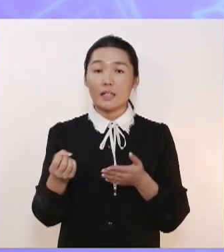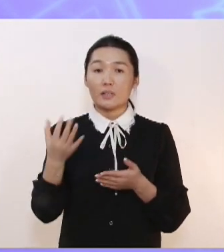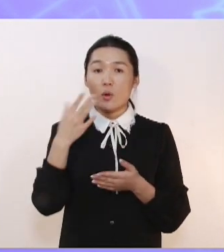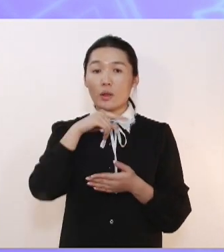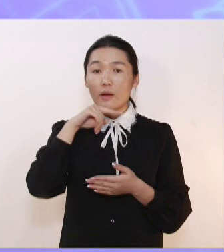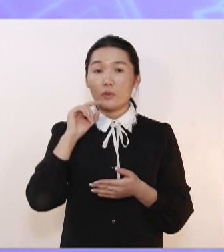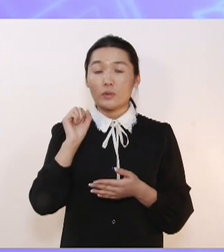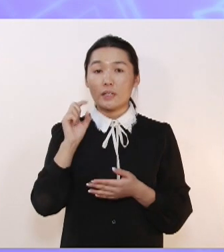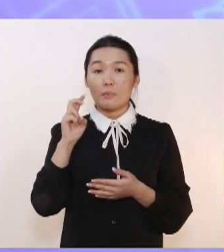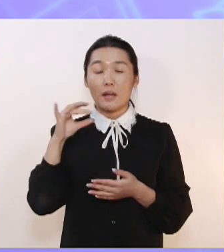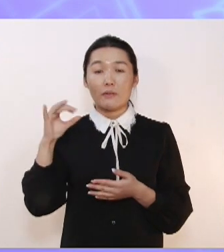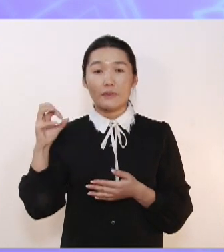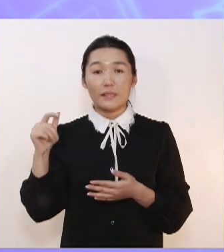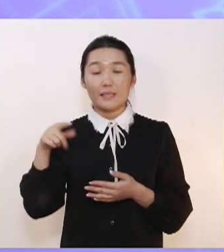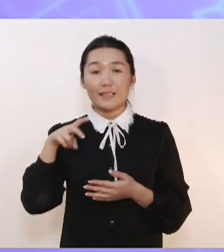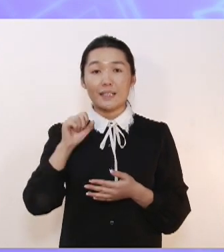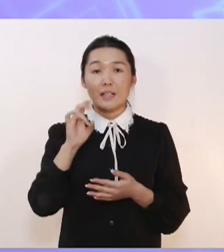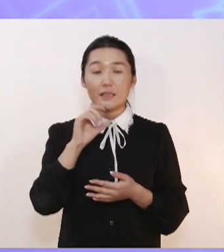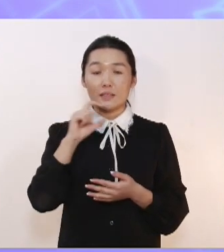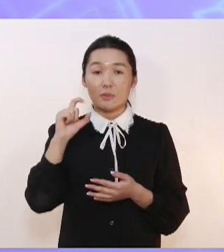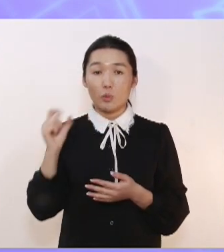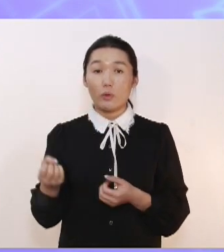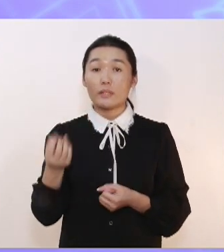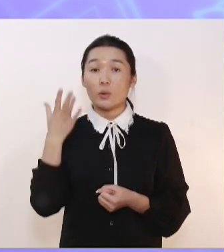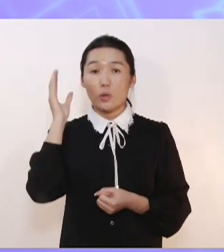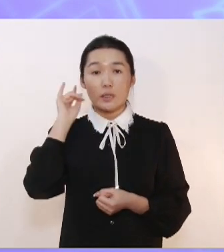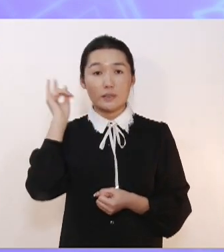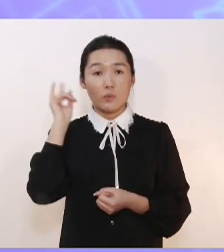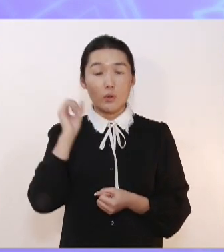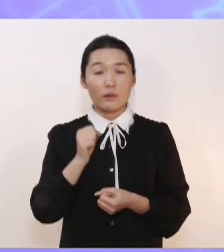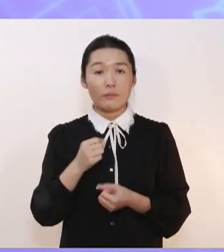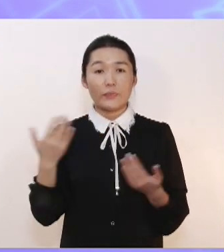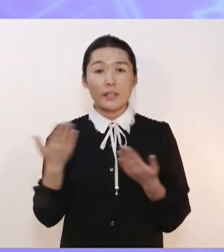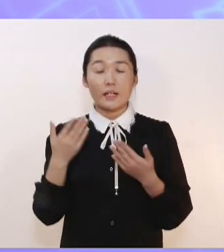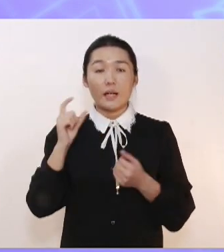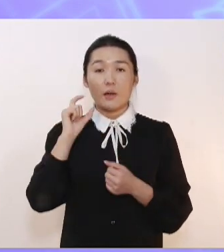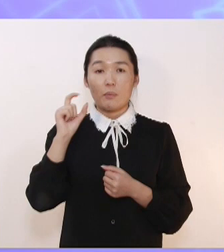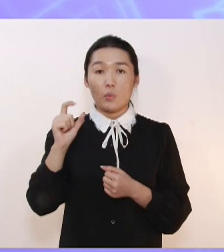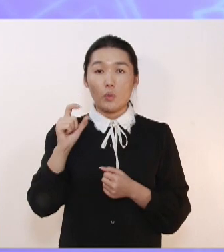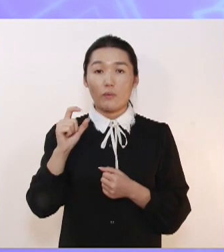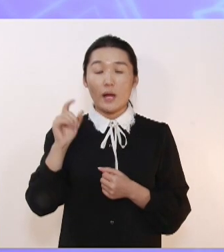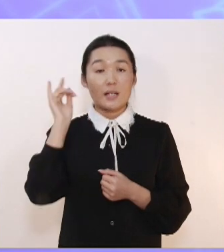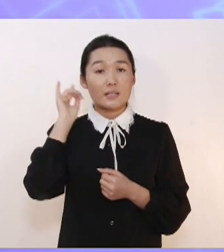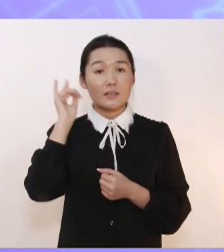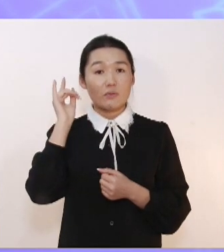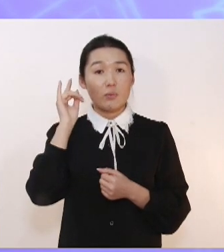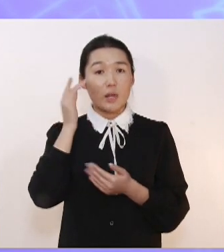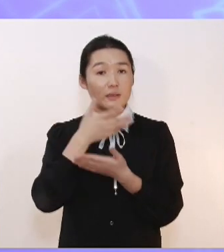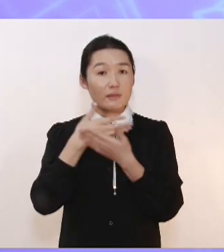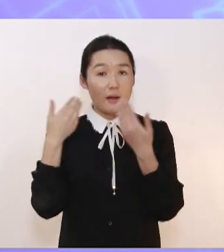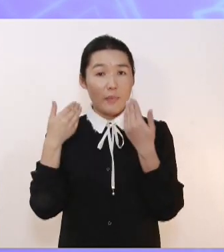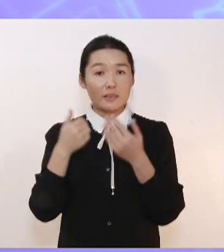русском алфавите гласных букв, а сколько звуков и какая буква звука не